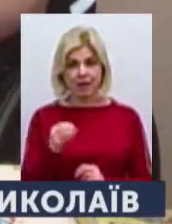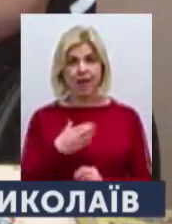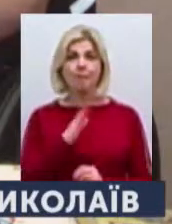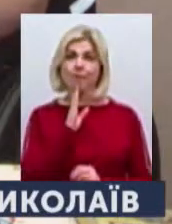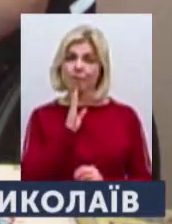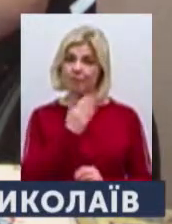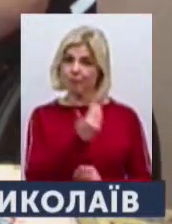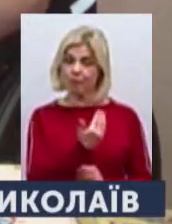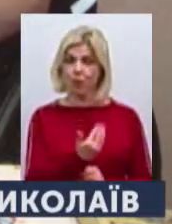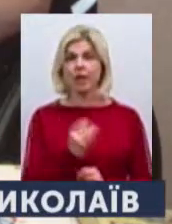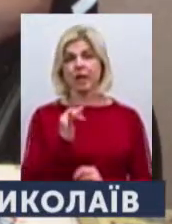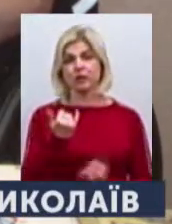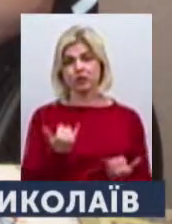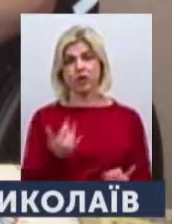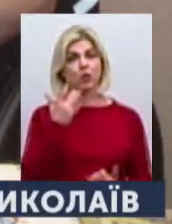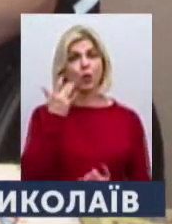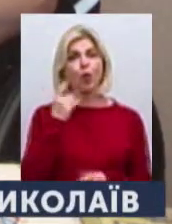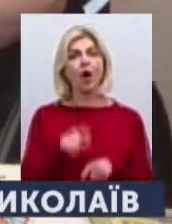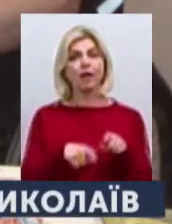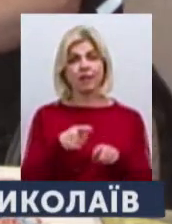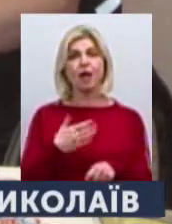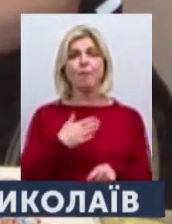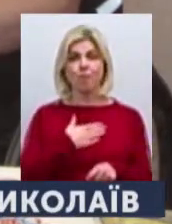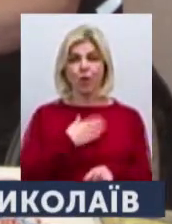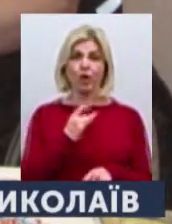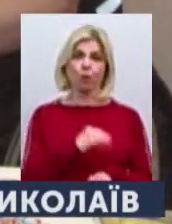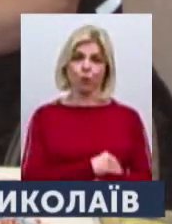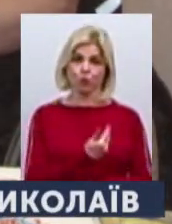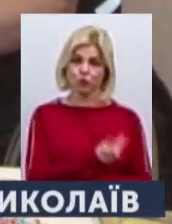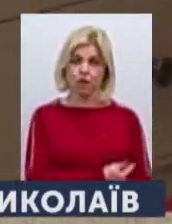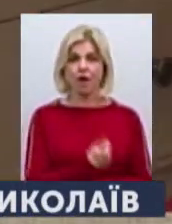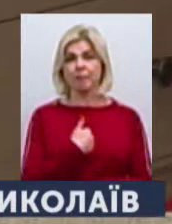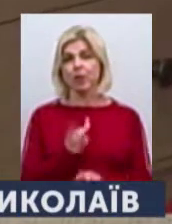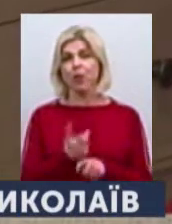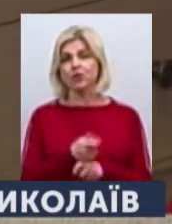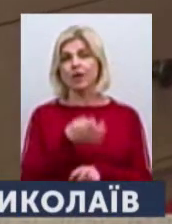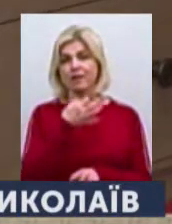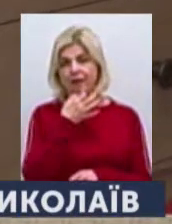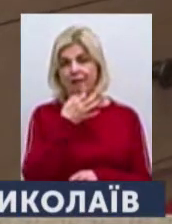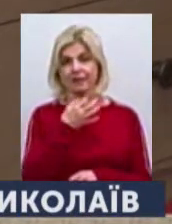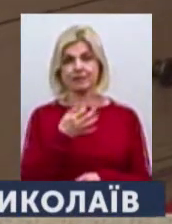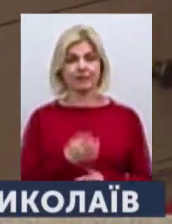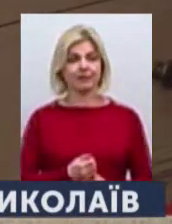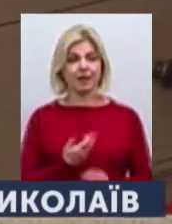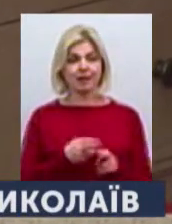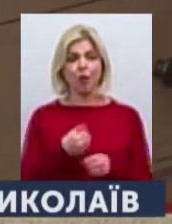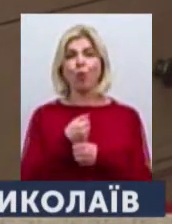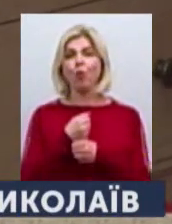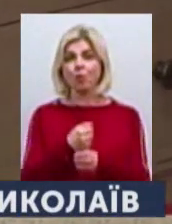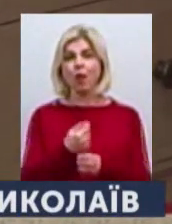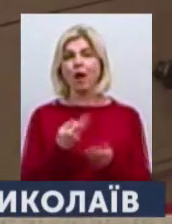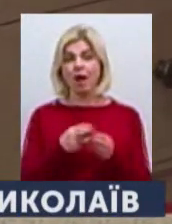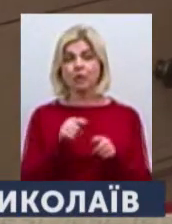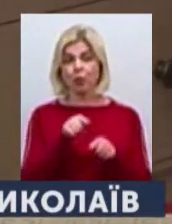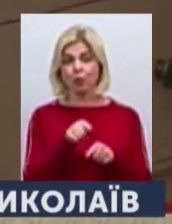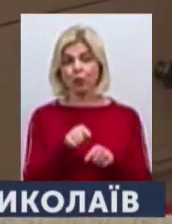і зараз легкоатлетичні мої, і мужа. Мені дуже подобається от этот кубок, это мужа